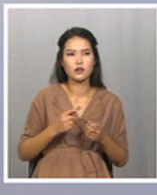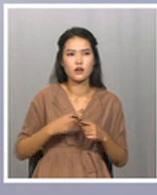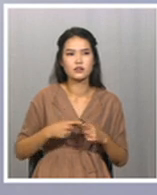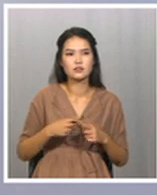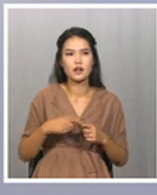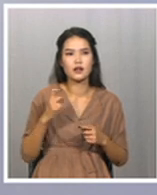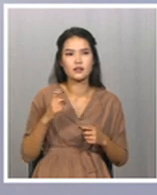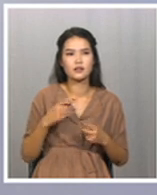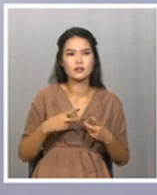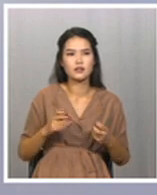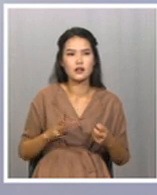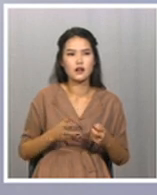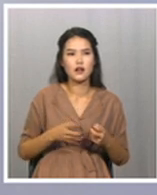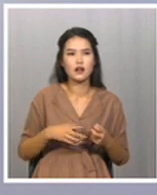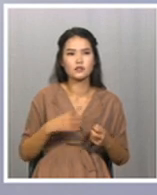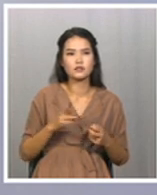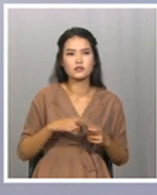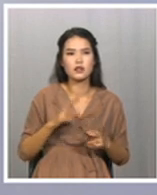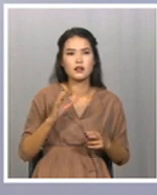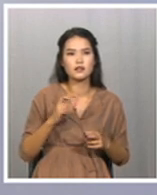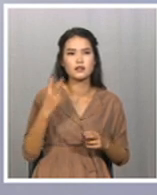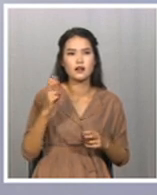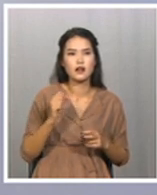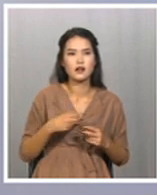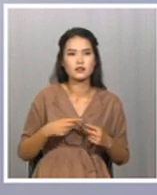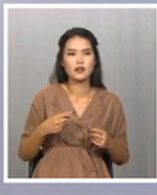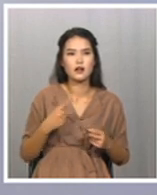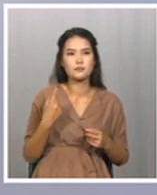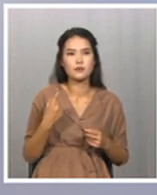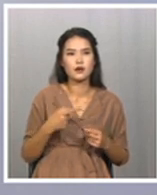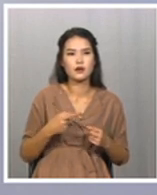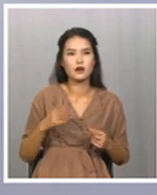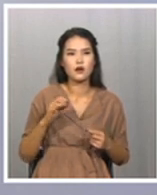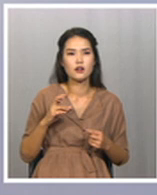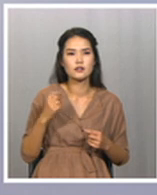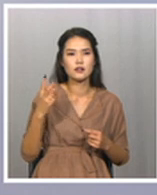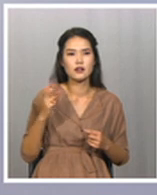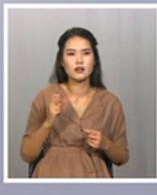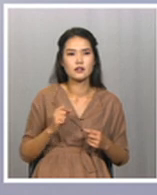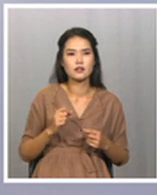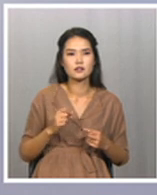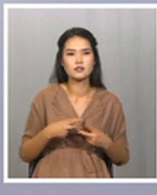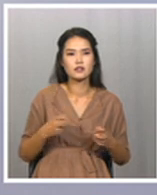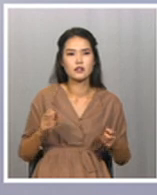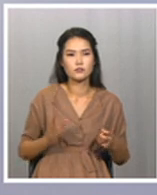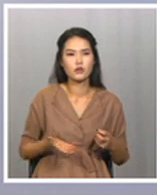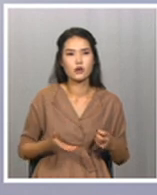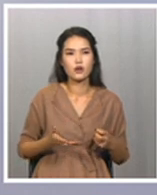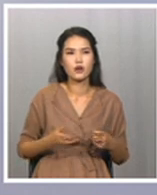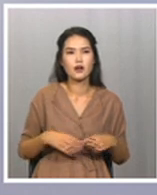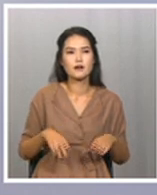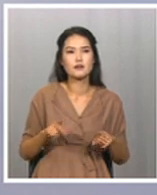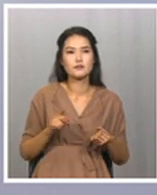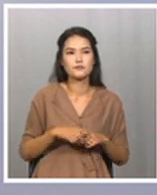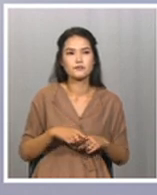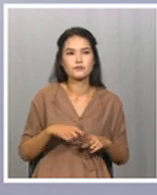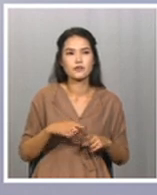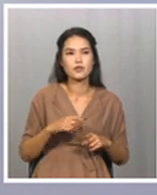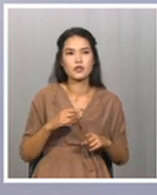біліп отырған шығарсыздар. Бір азайтылған косинус квадрат альфа бізде синус квадрат альфаға тең. Олай болса, бір азайтылған косинус квадрат x-тің